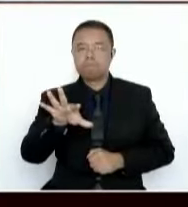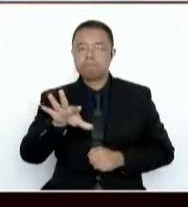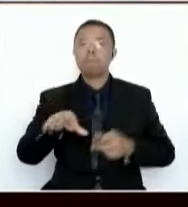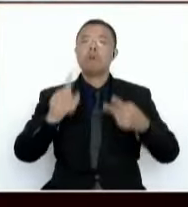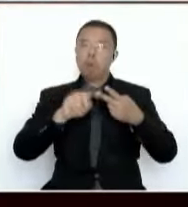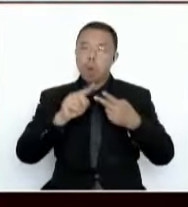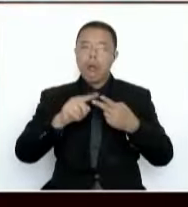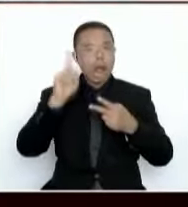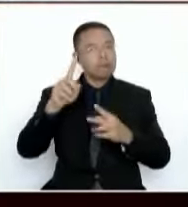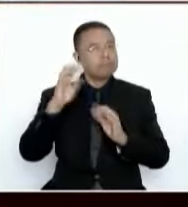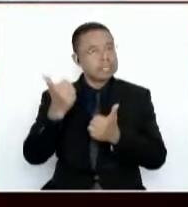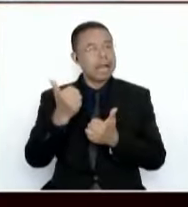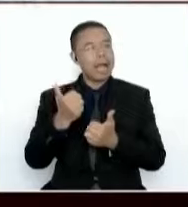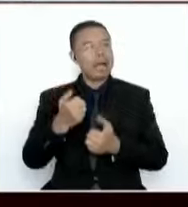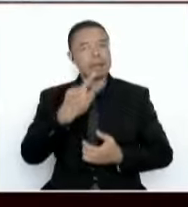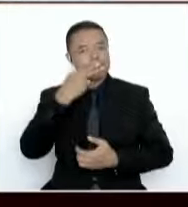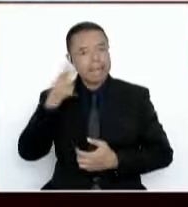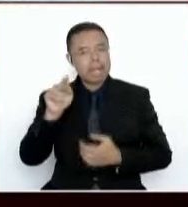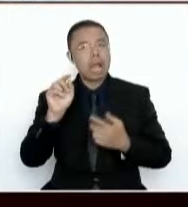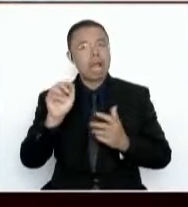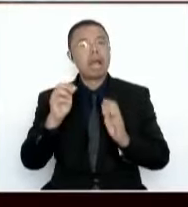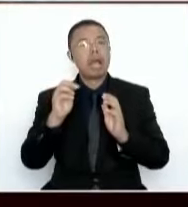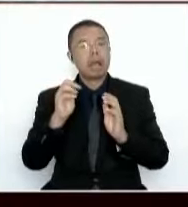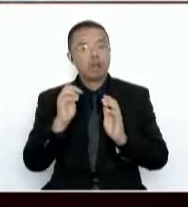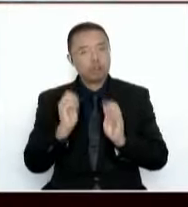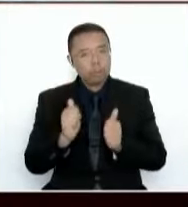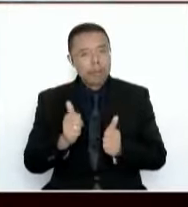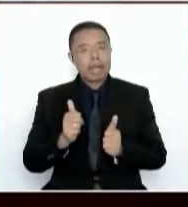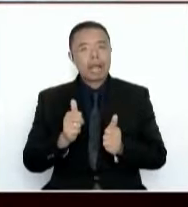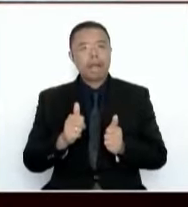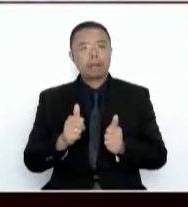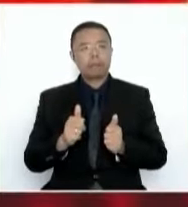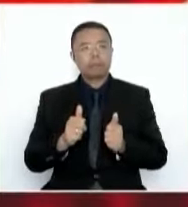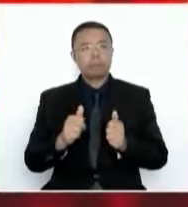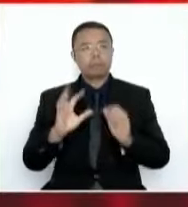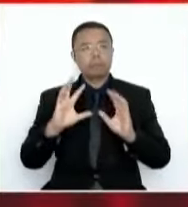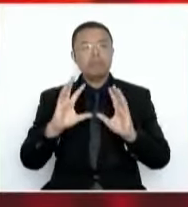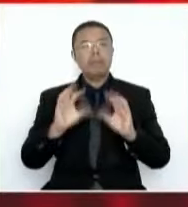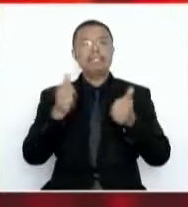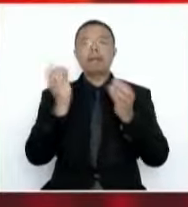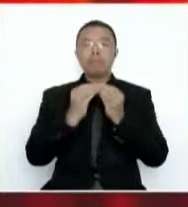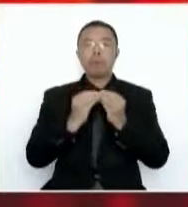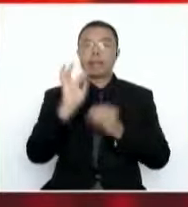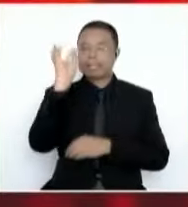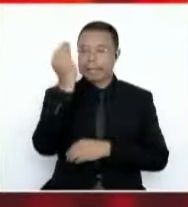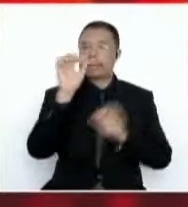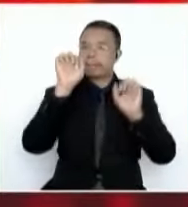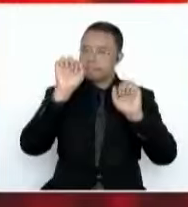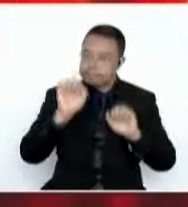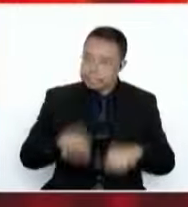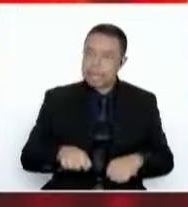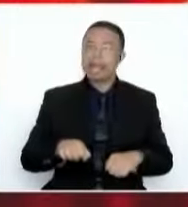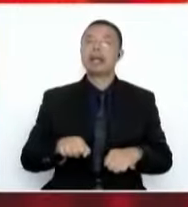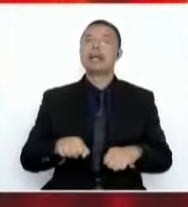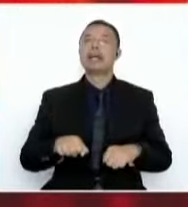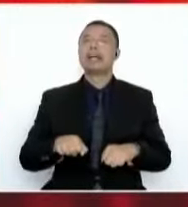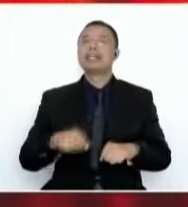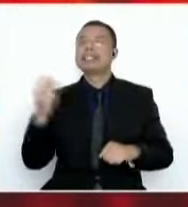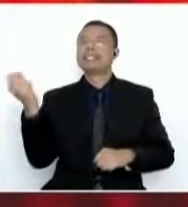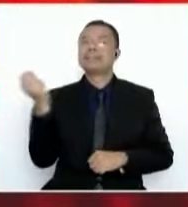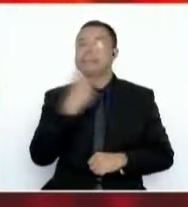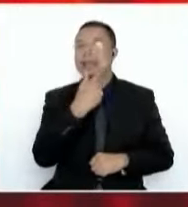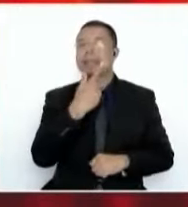handal untuk bisa ee membuat ee ee Jakarta bisa selalu ee cepat